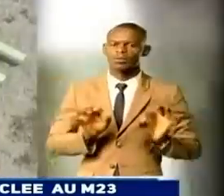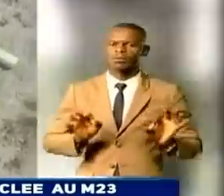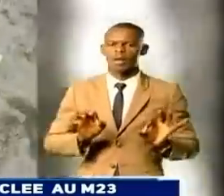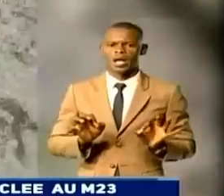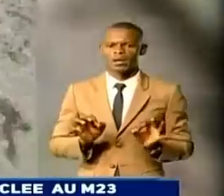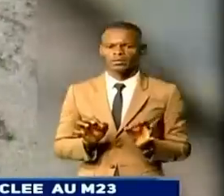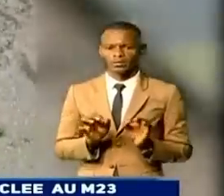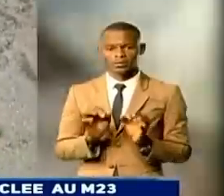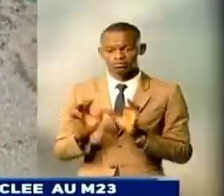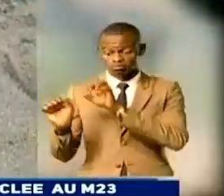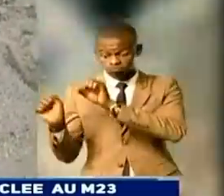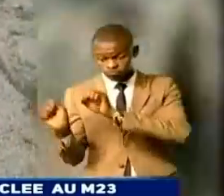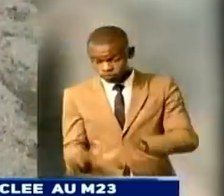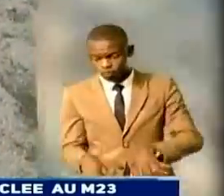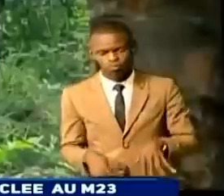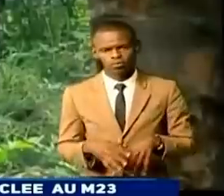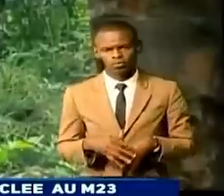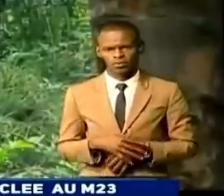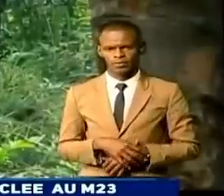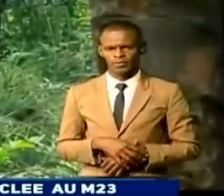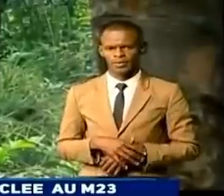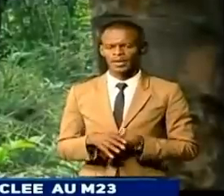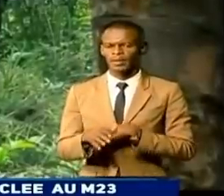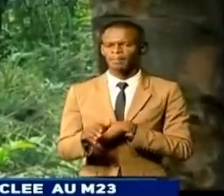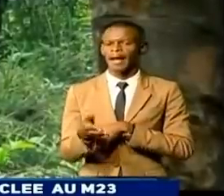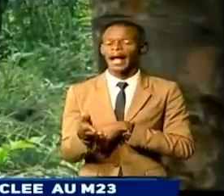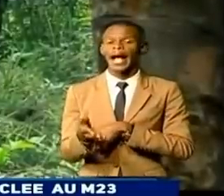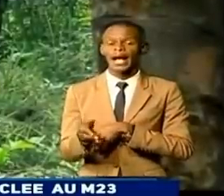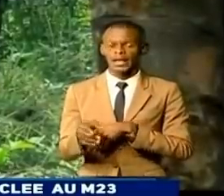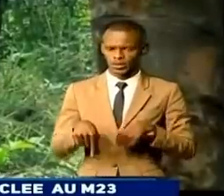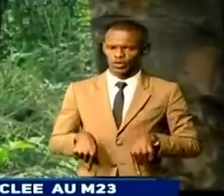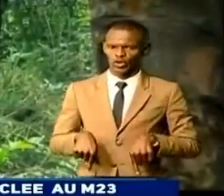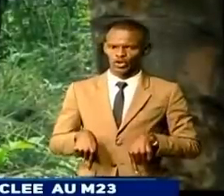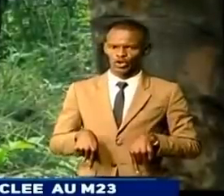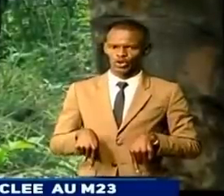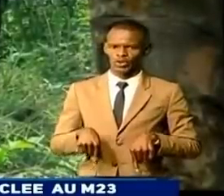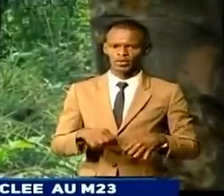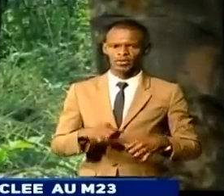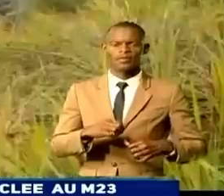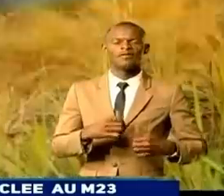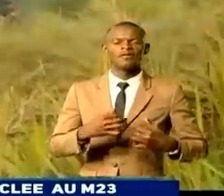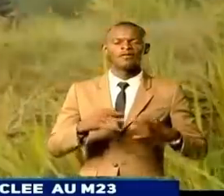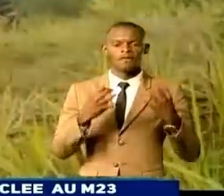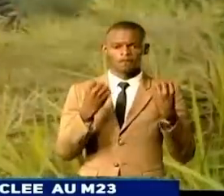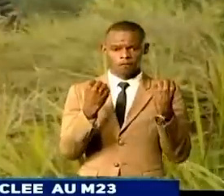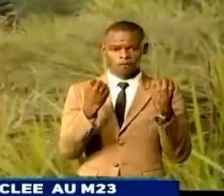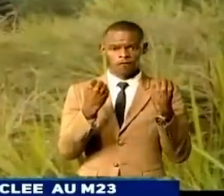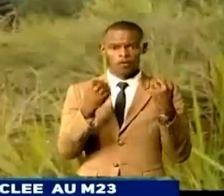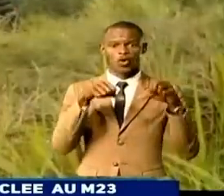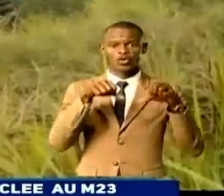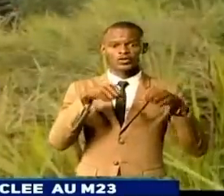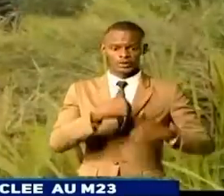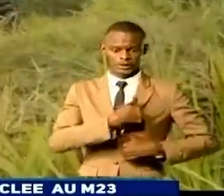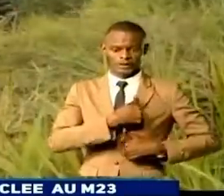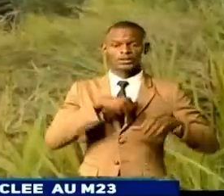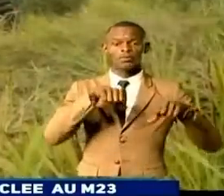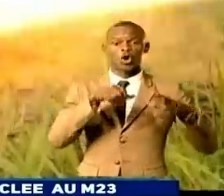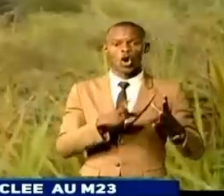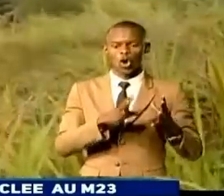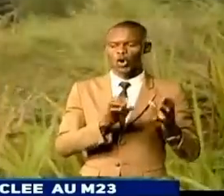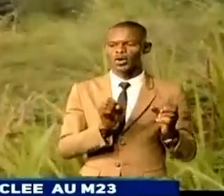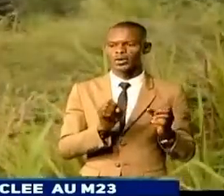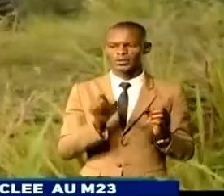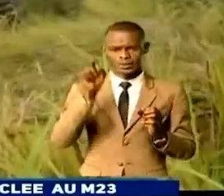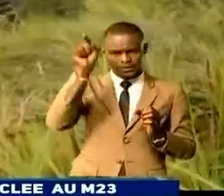M23. Le mercredi matin, les positions des FARDC de Kibumba et de Jomba ont été une fois de plus attaquées.